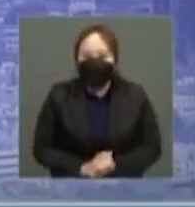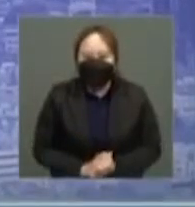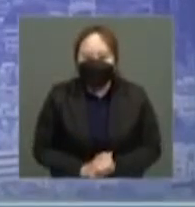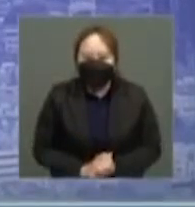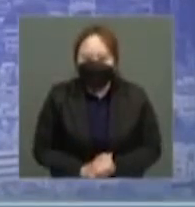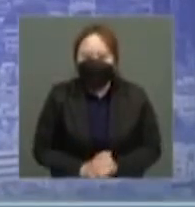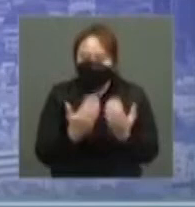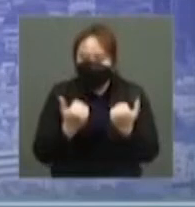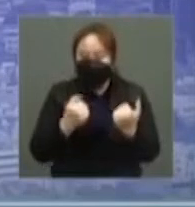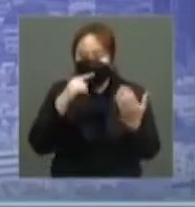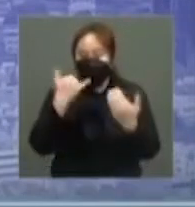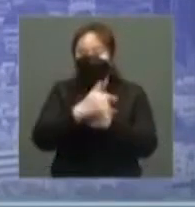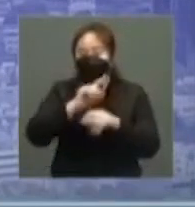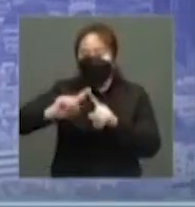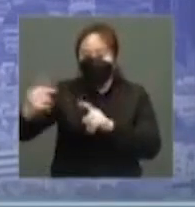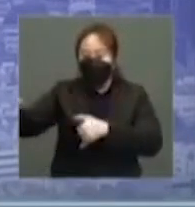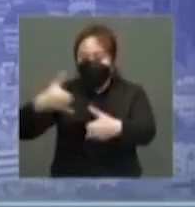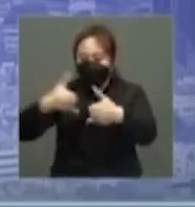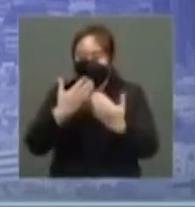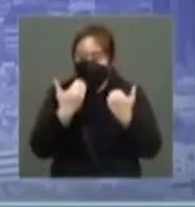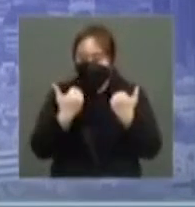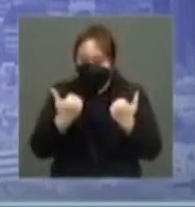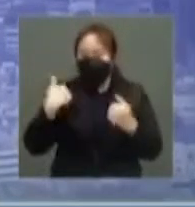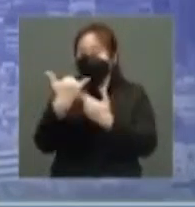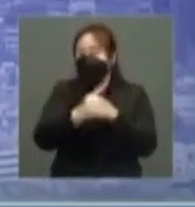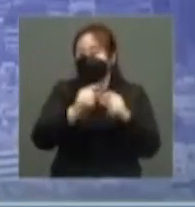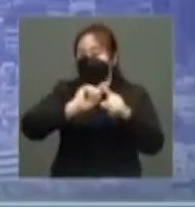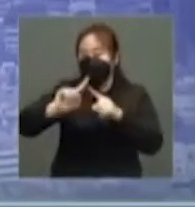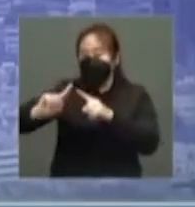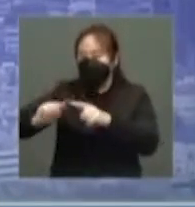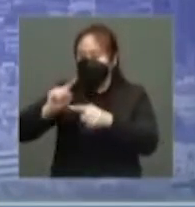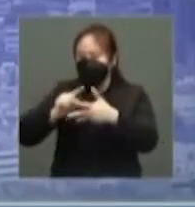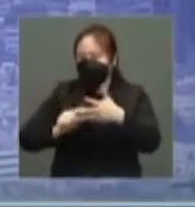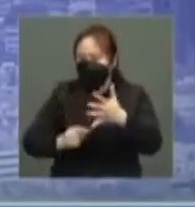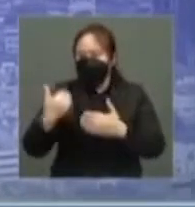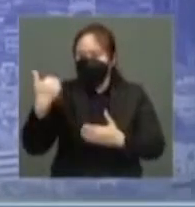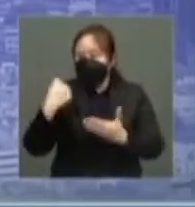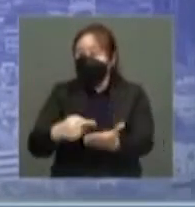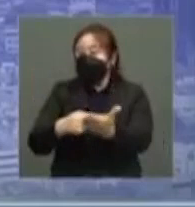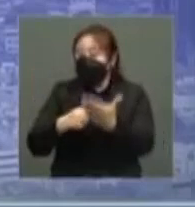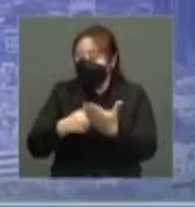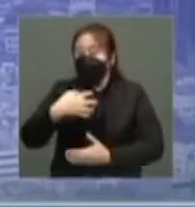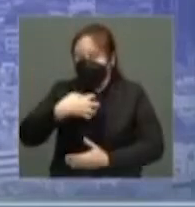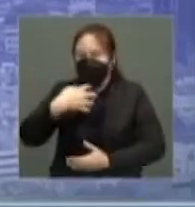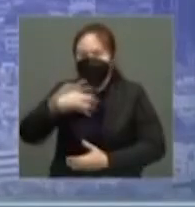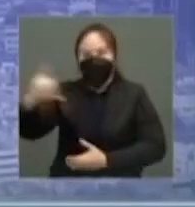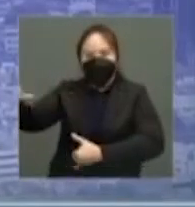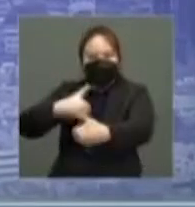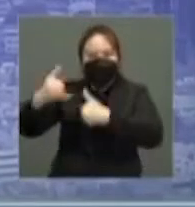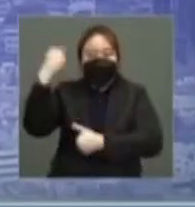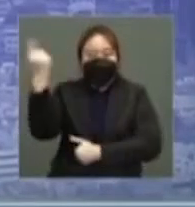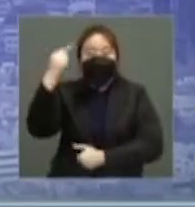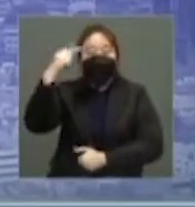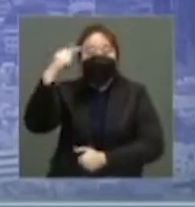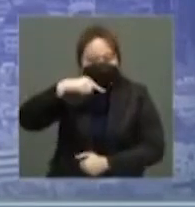ะที่คนไว้วางใจน้อยสุดอ่ะ อันดับสุดท้ายรองสุดท้าย รองสุดท้ายใช่ไหมล่ะ แล้วจะตั้งพรรคใหม่จริง